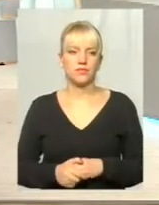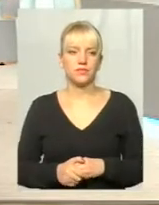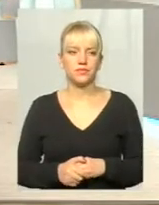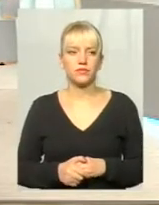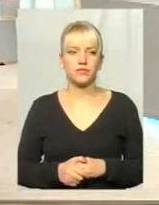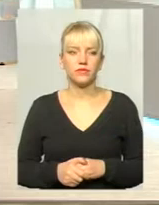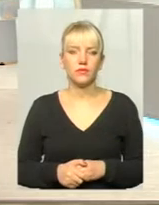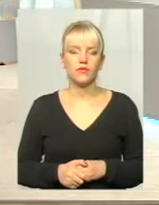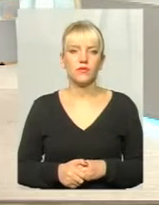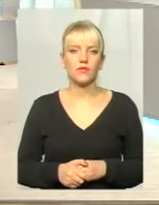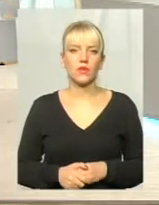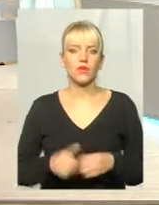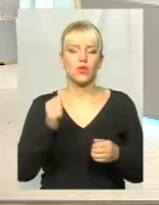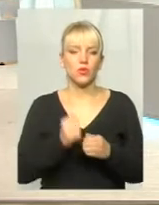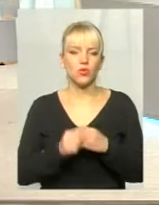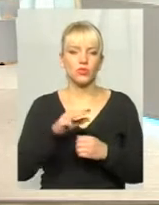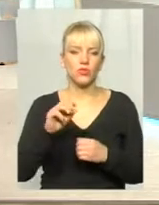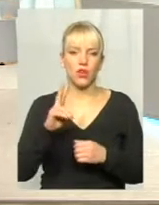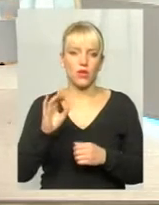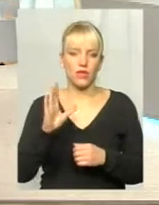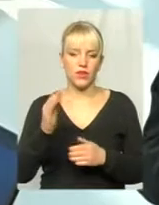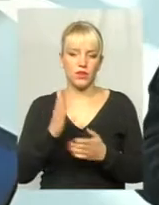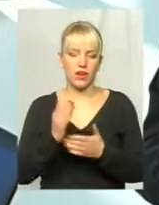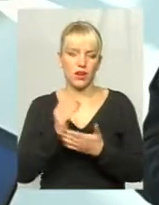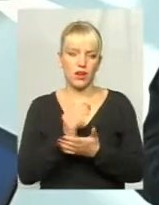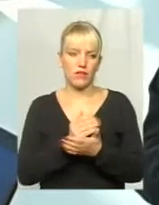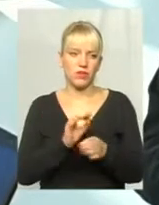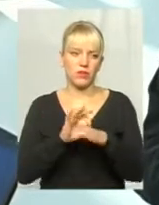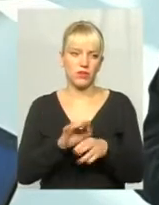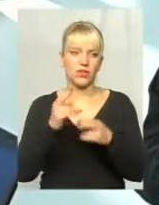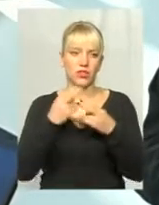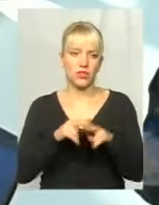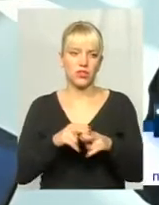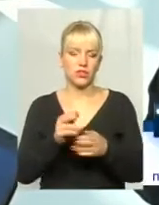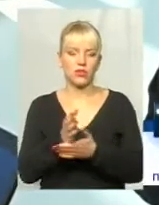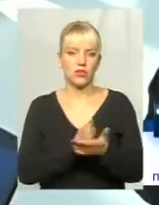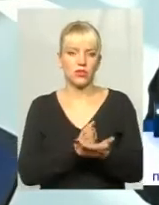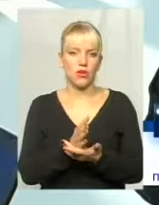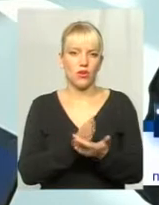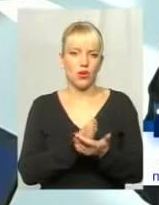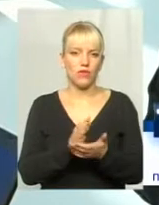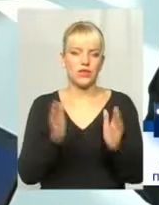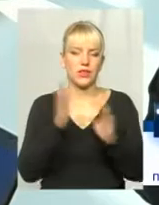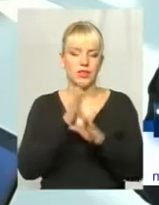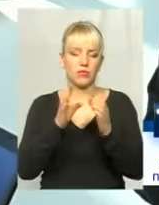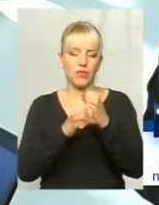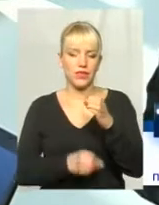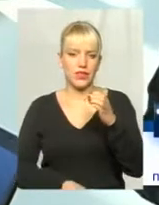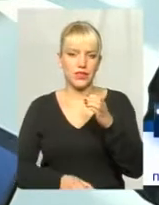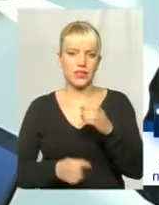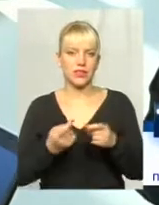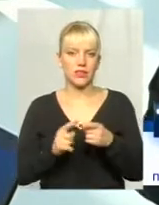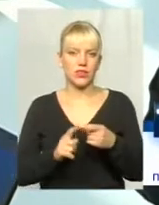Більше хочу сказати, що в кожному ЖЕКові є графік проведення технічних обслуговувань димовентиляційних каналів.